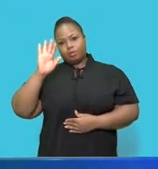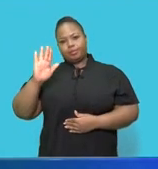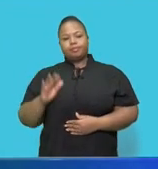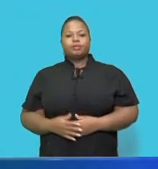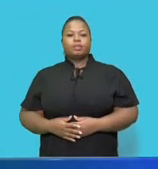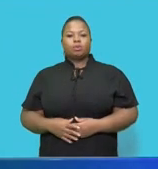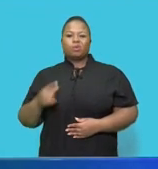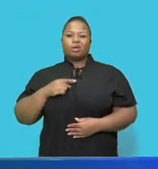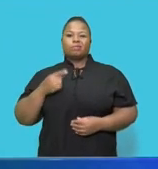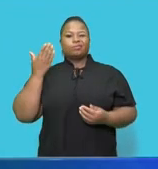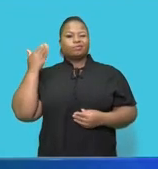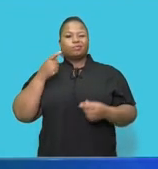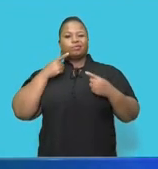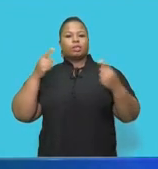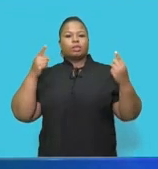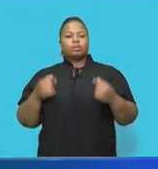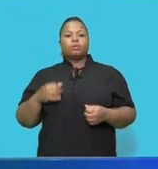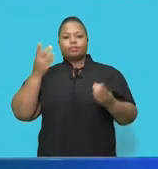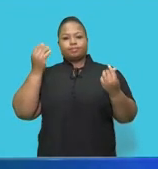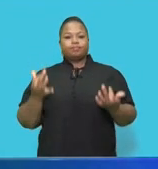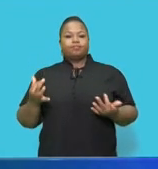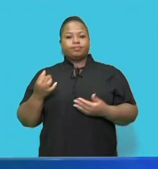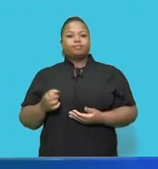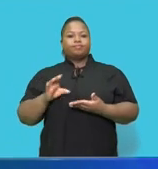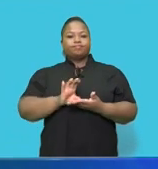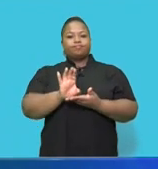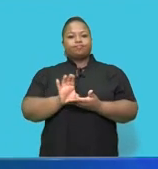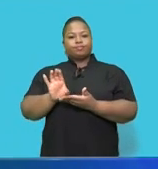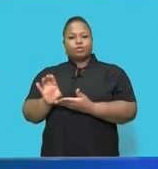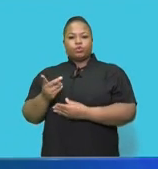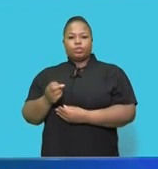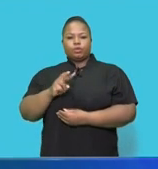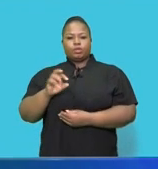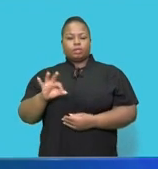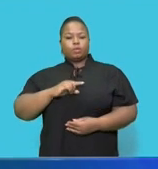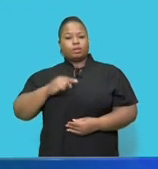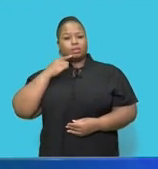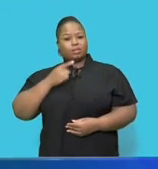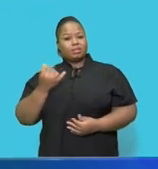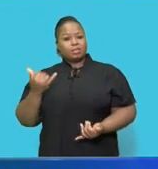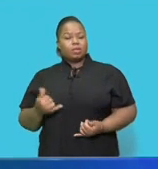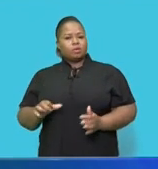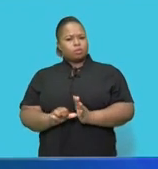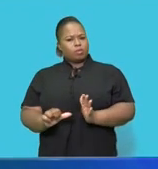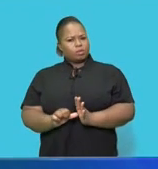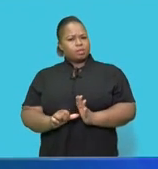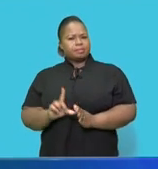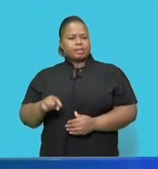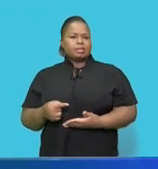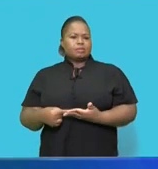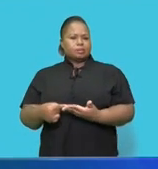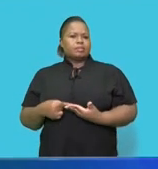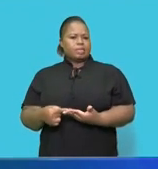waseGoli amenyezelwe kwinkulumo yesabelo-mali ka-2023. Mamabolo uthi ukuba nezingxoxo ezifunze lezi kuyisinyathelo